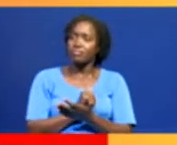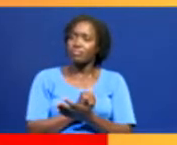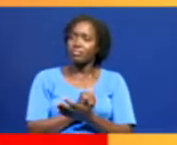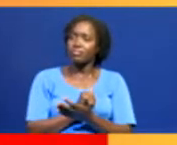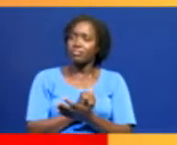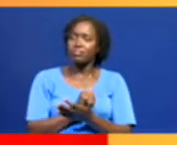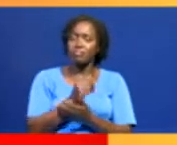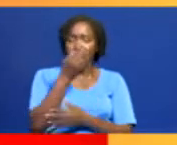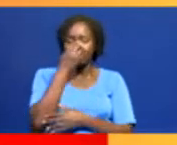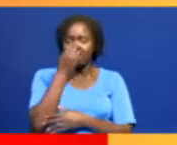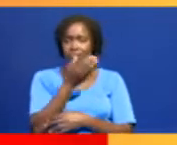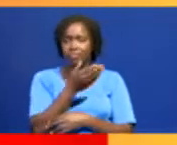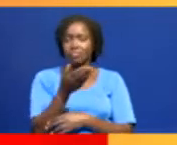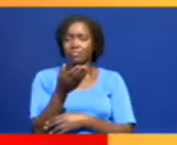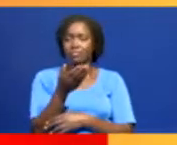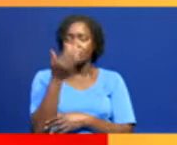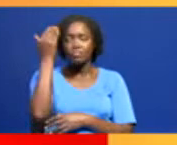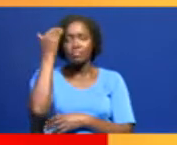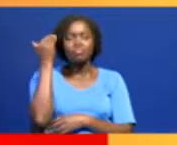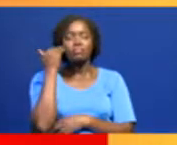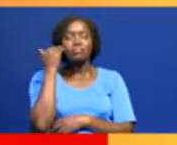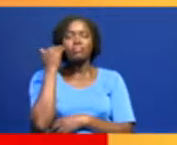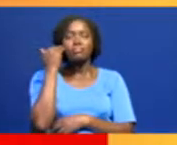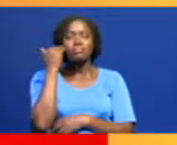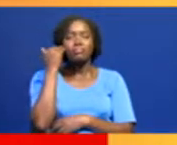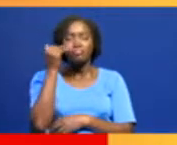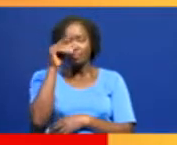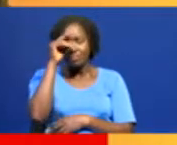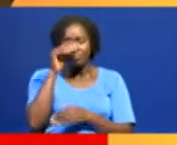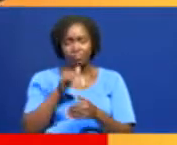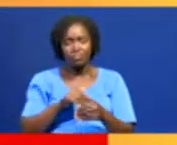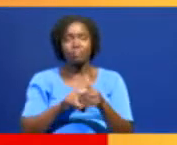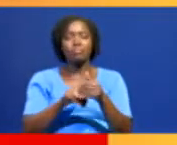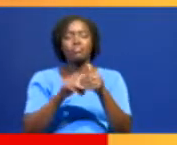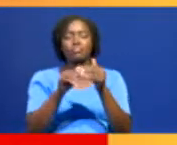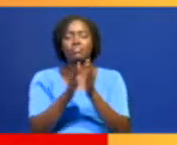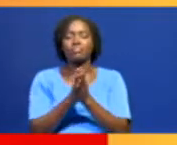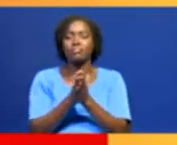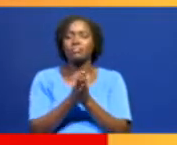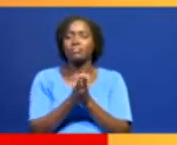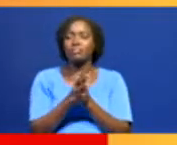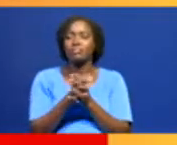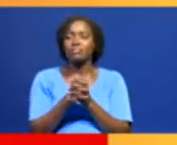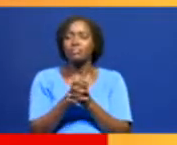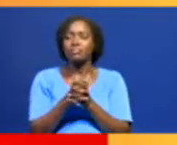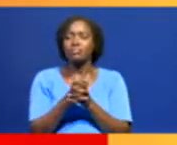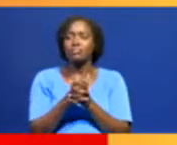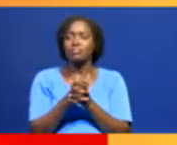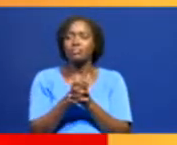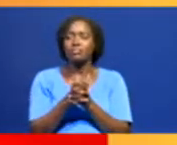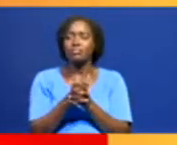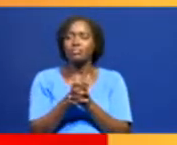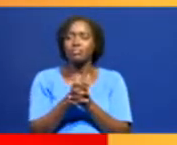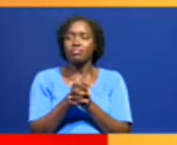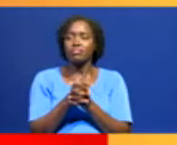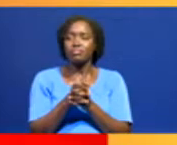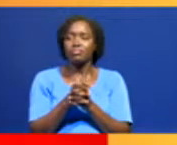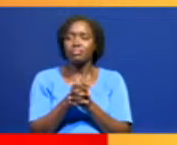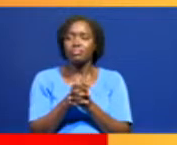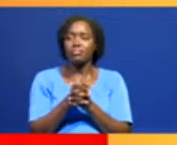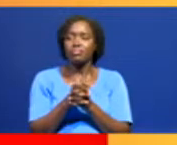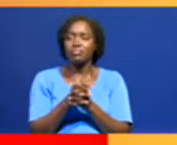Daktari Ruto, walipelekwa kotini, serikali ikafuata. Tuliona watu wengine walikuwa wafutwa kazi